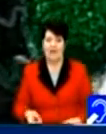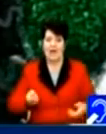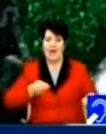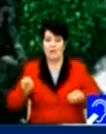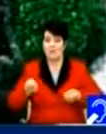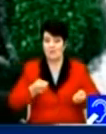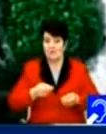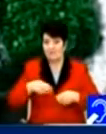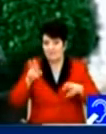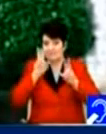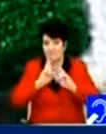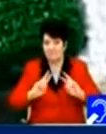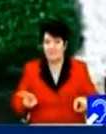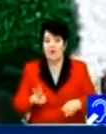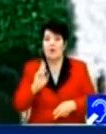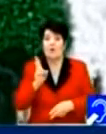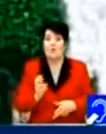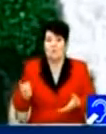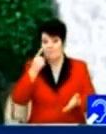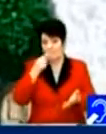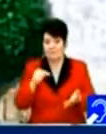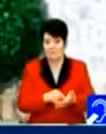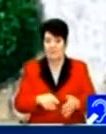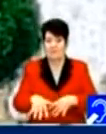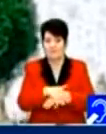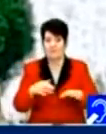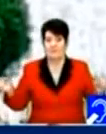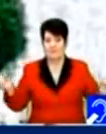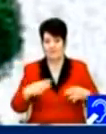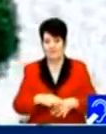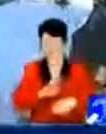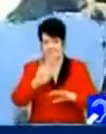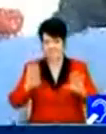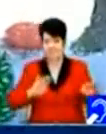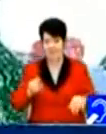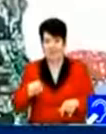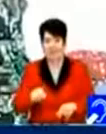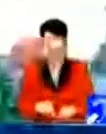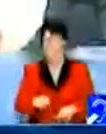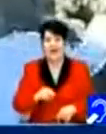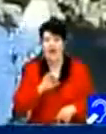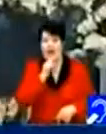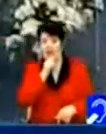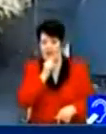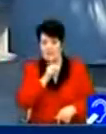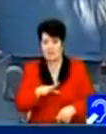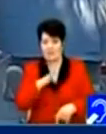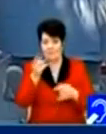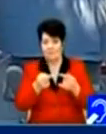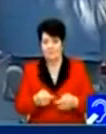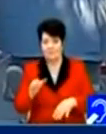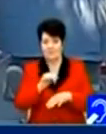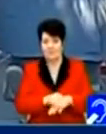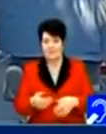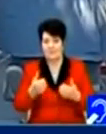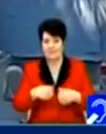Autoritățile habar nu au când și cum a venit agentul economic în piață cu decorațiunile de Crăciun. În cele din urmă, el a fost identificat de